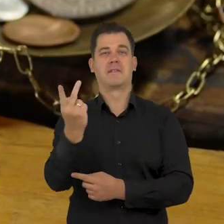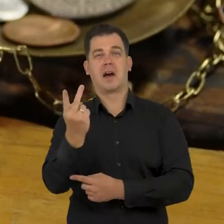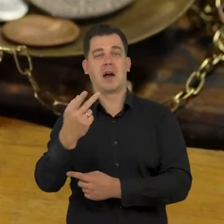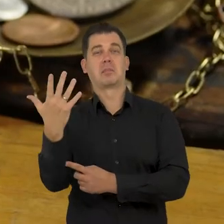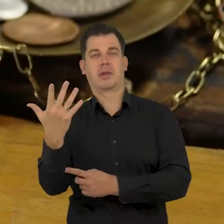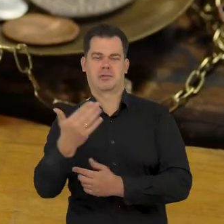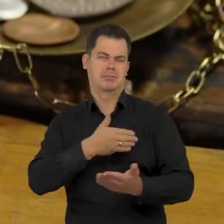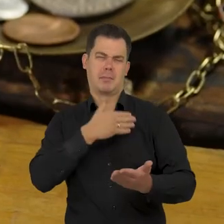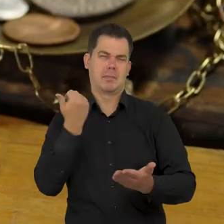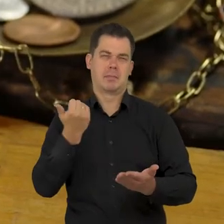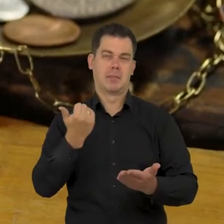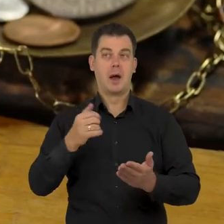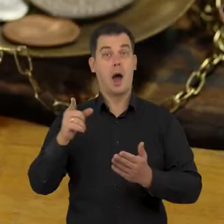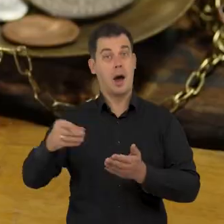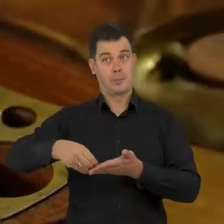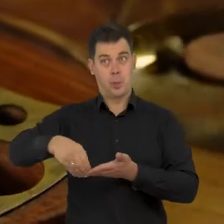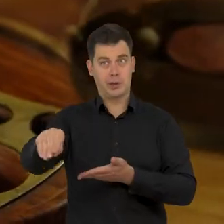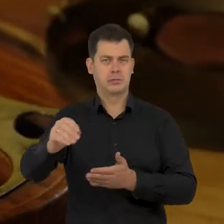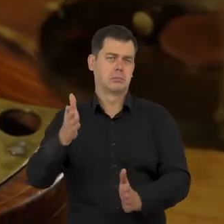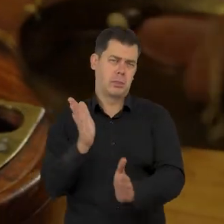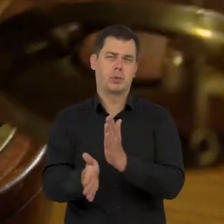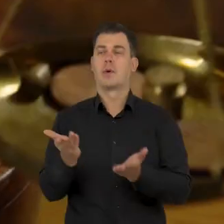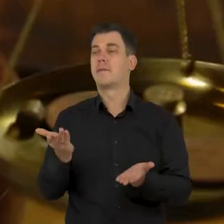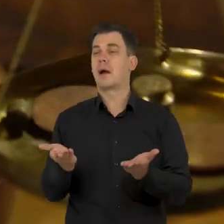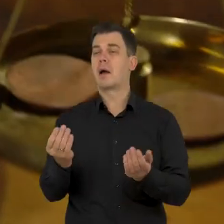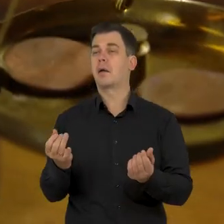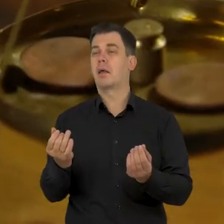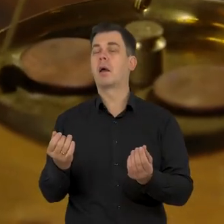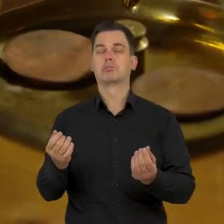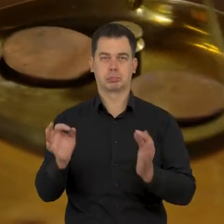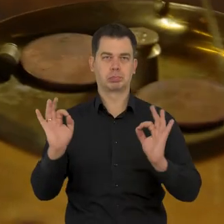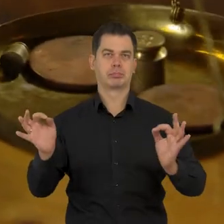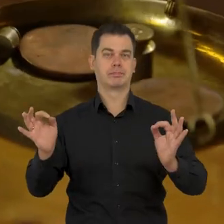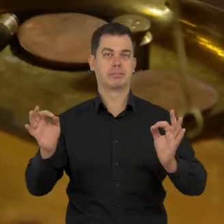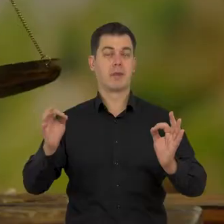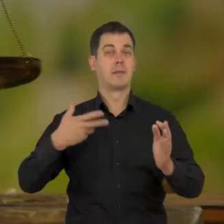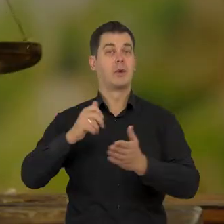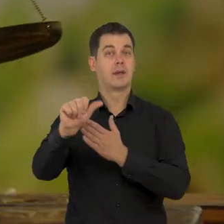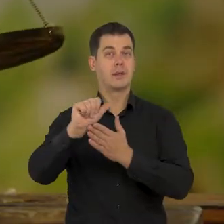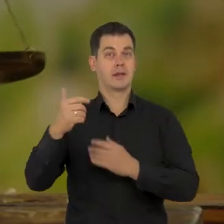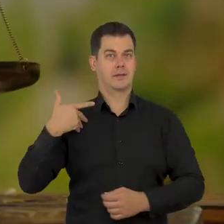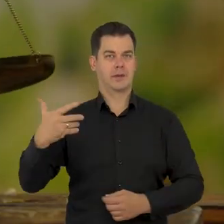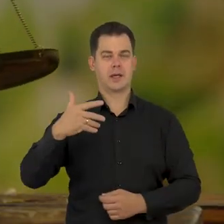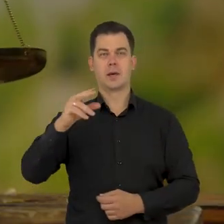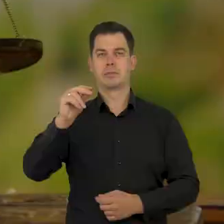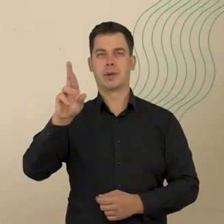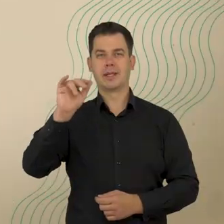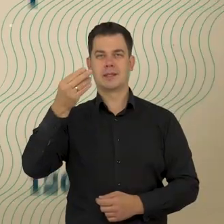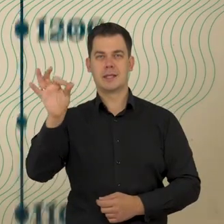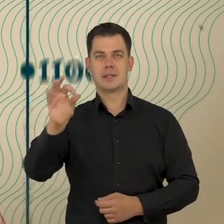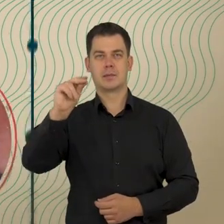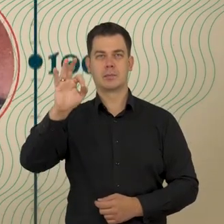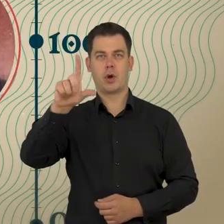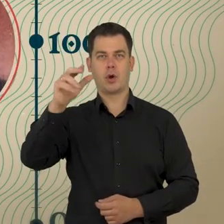nominałów 1, 2 czy 5, jak dzisiaj. Podczas płacenia po prostu je ważono. Pochodzący z XI wieku denar